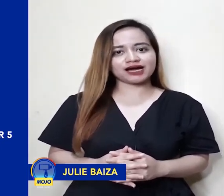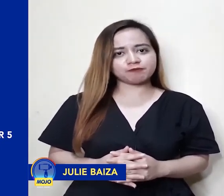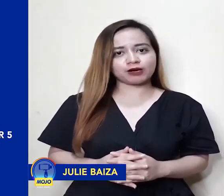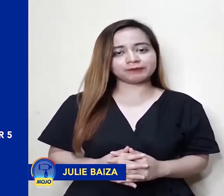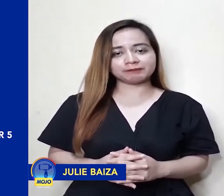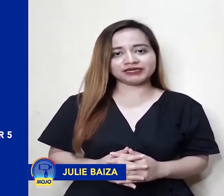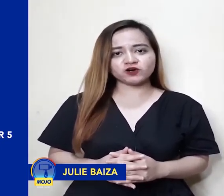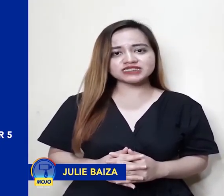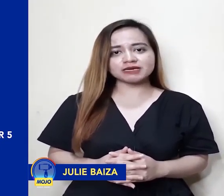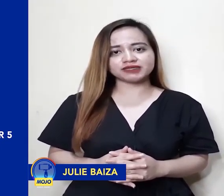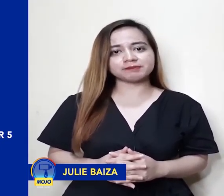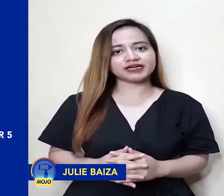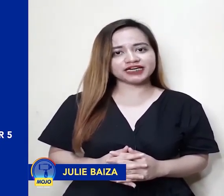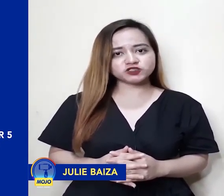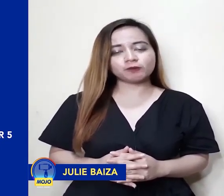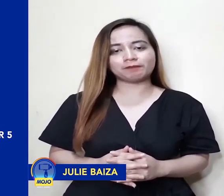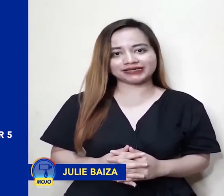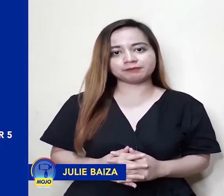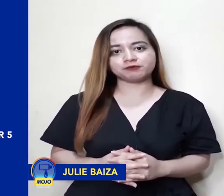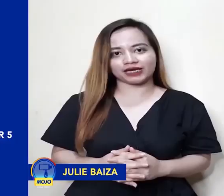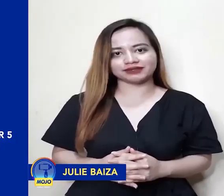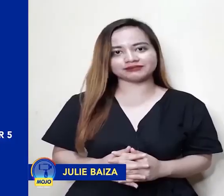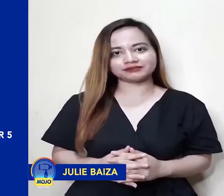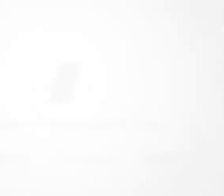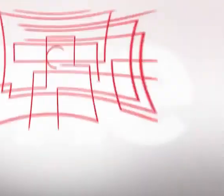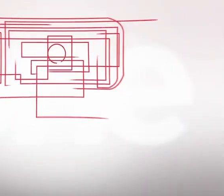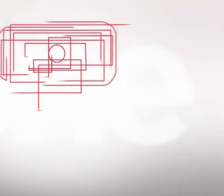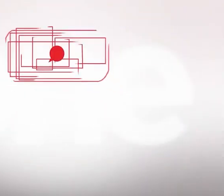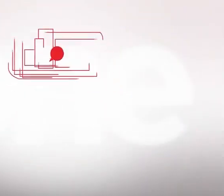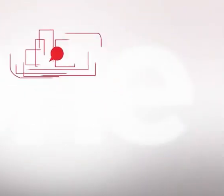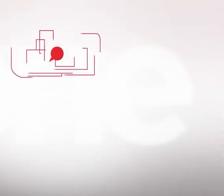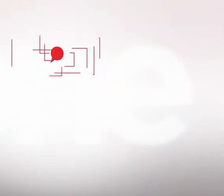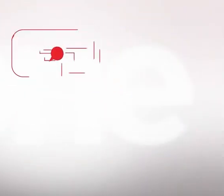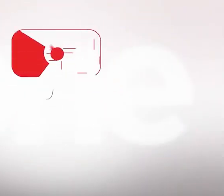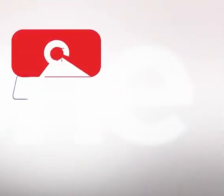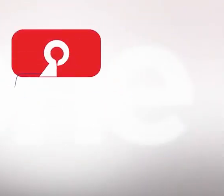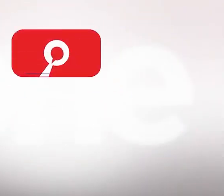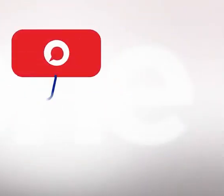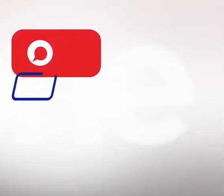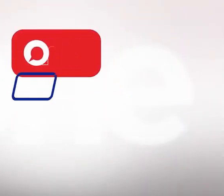maimulat ang mga kapwa Pilipino sa iba't ibang isyong panlipunan.